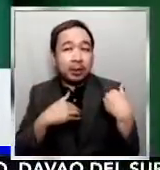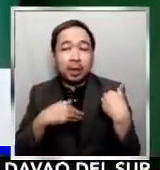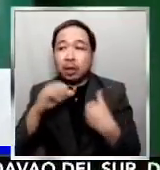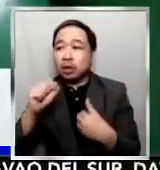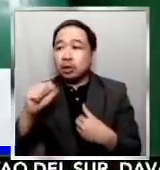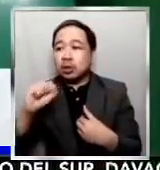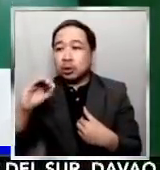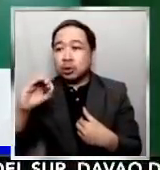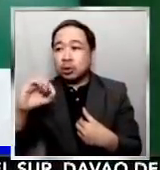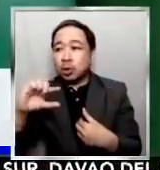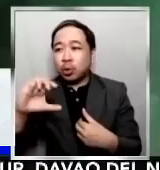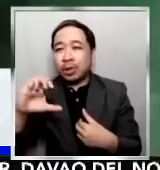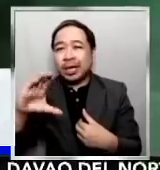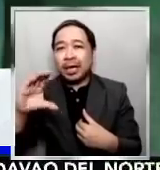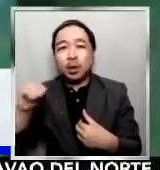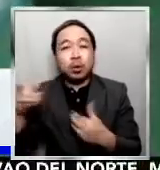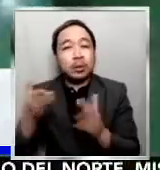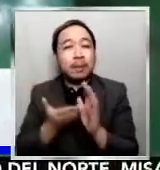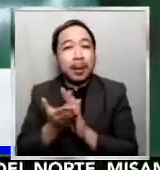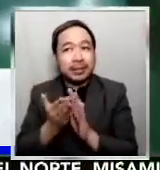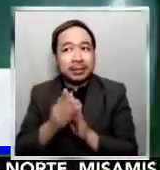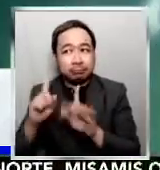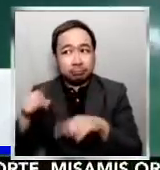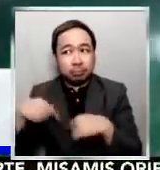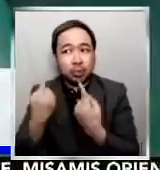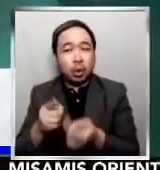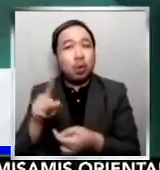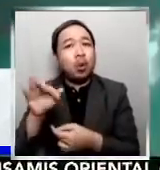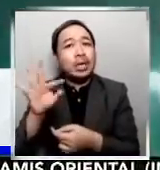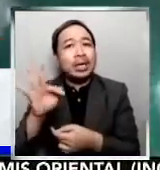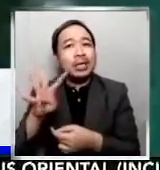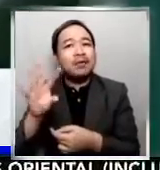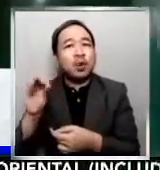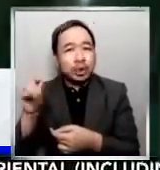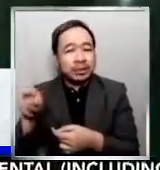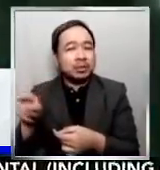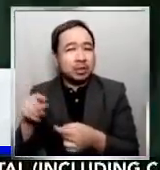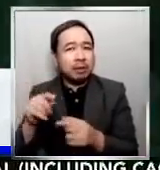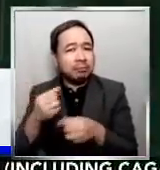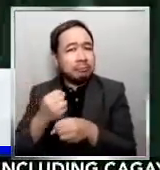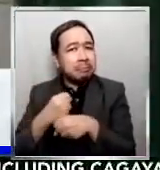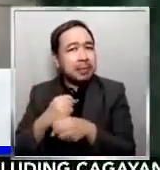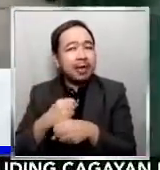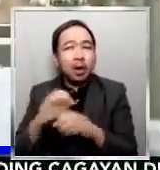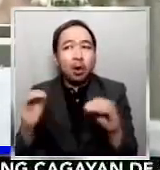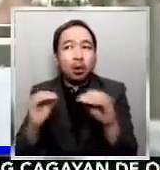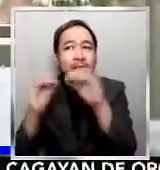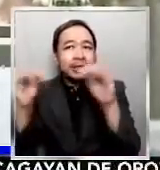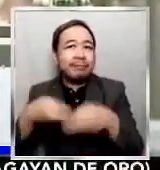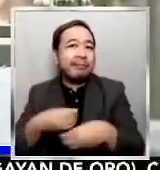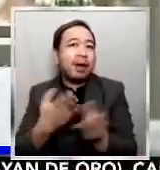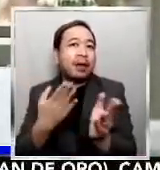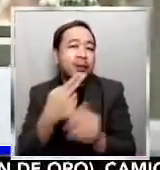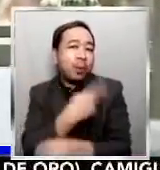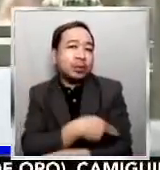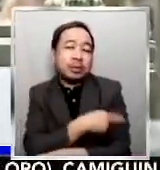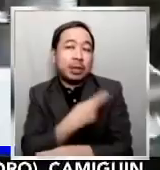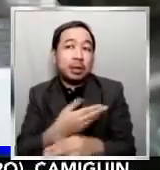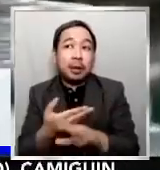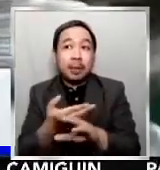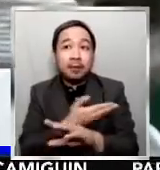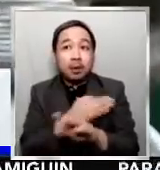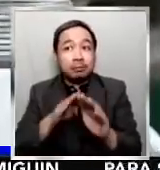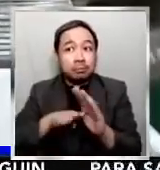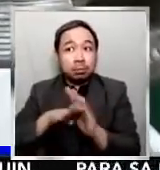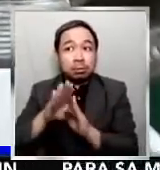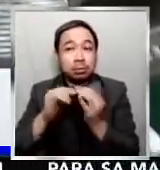na simula dekada 40 nagsusupply na ng mga oxygen sa mga ospital. Bago ang surge ngayong Agosto, nasa 600 na malalaking